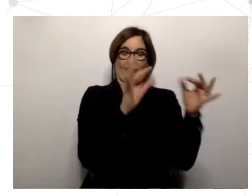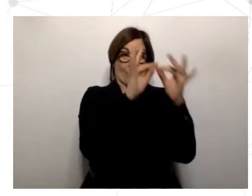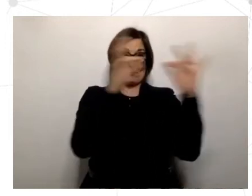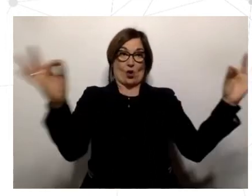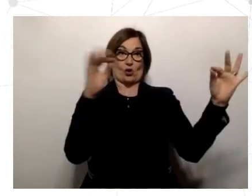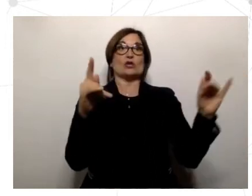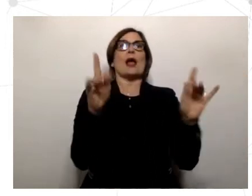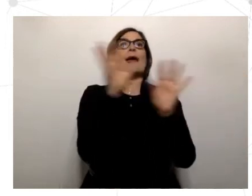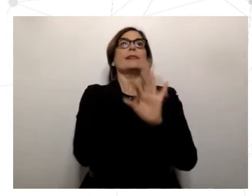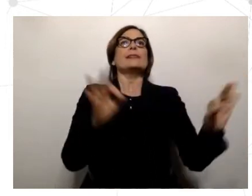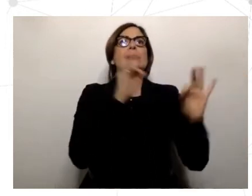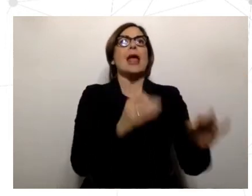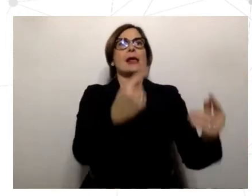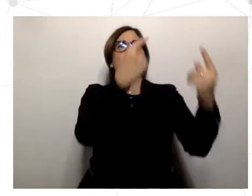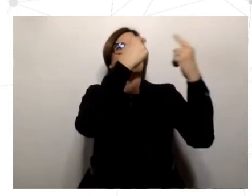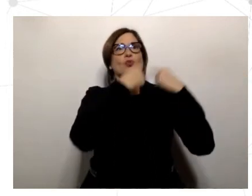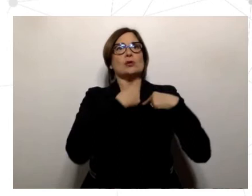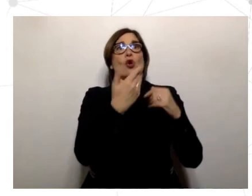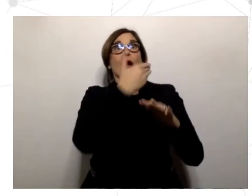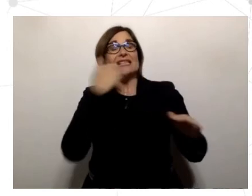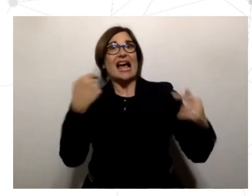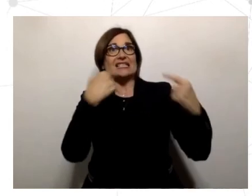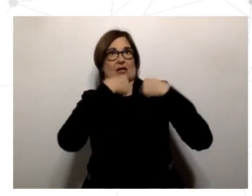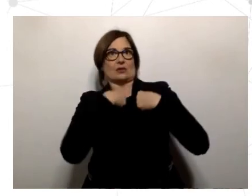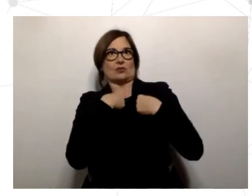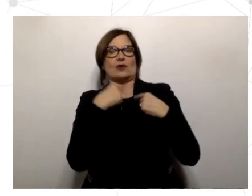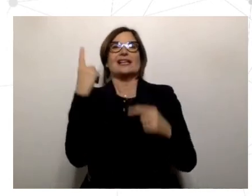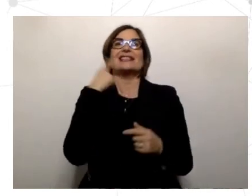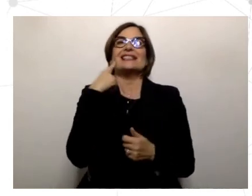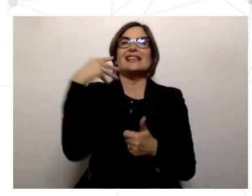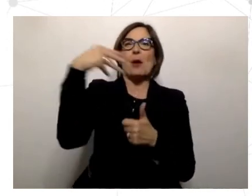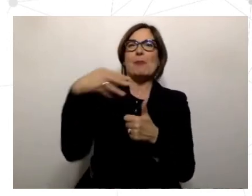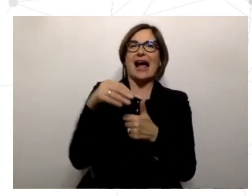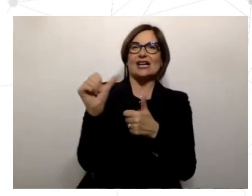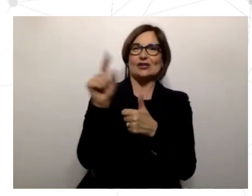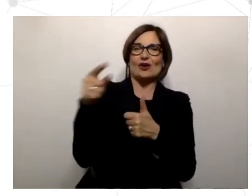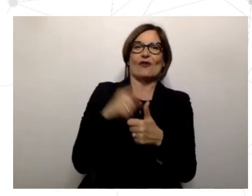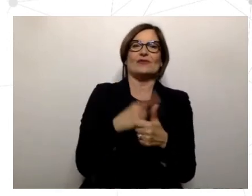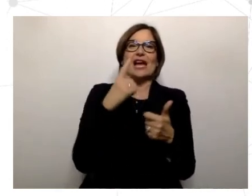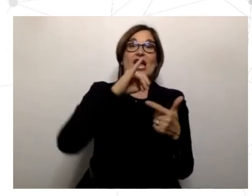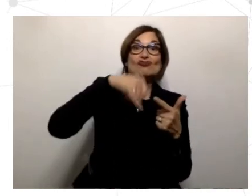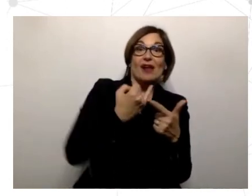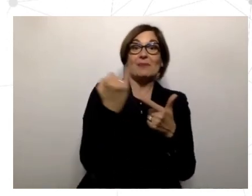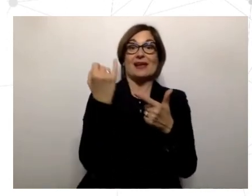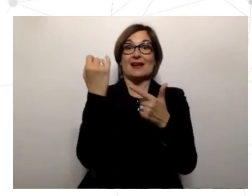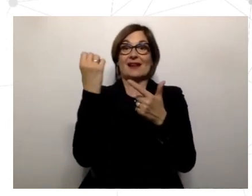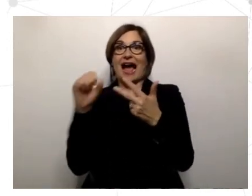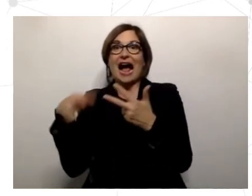noi. E sentire Microsoft, sentire Jarnail ed Amos appunto parlare di